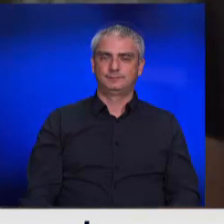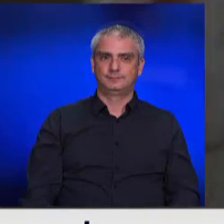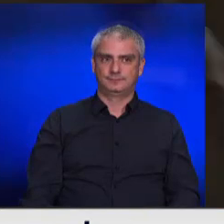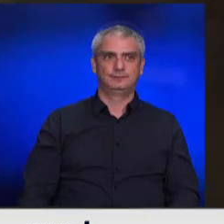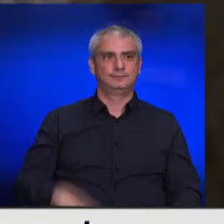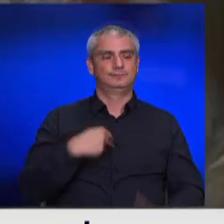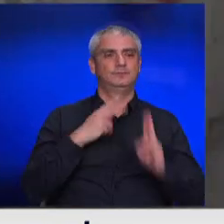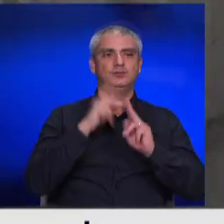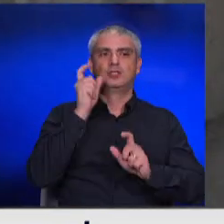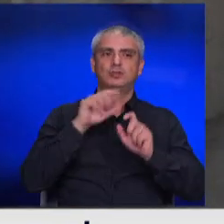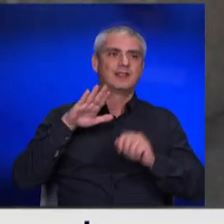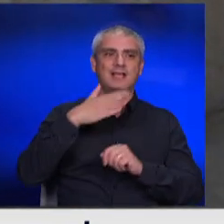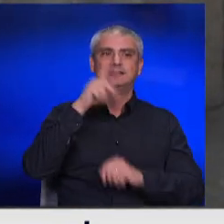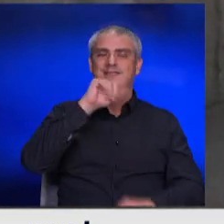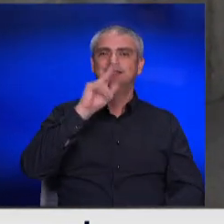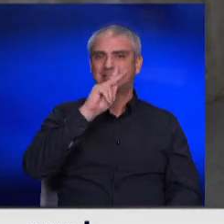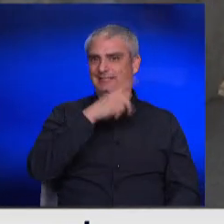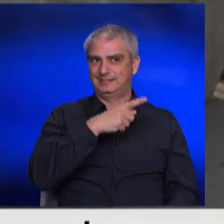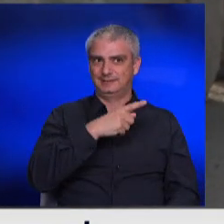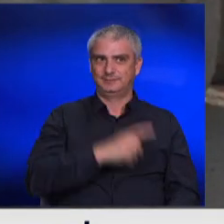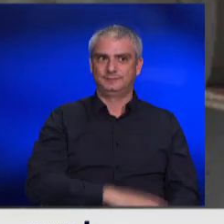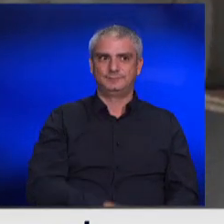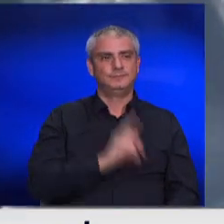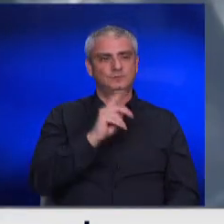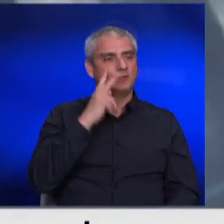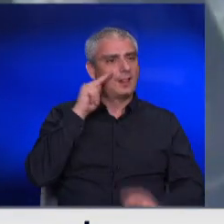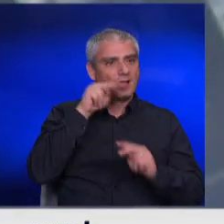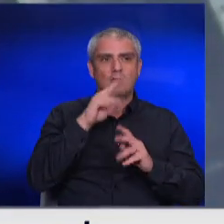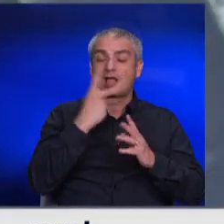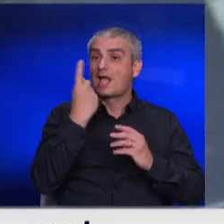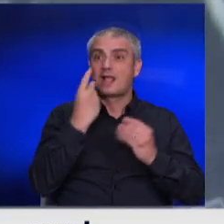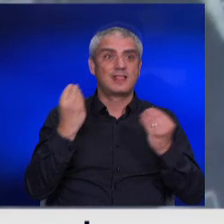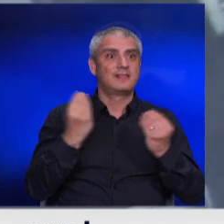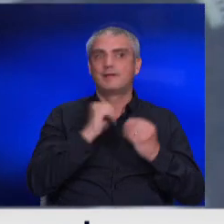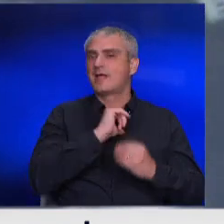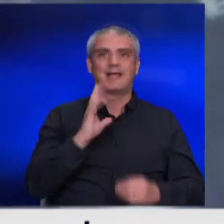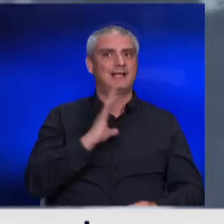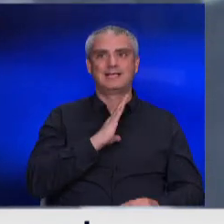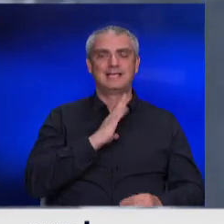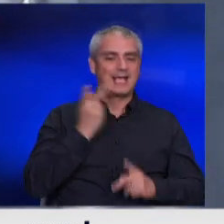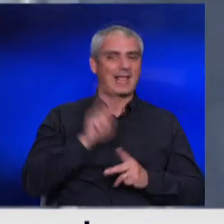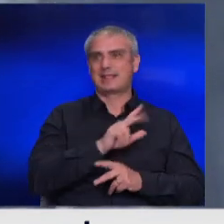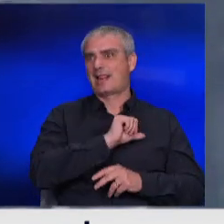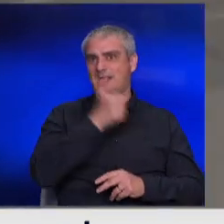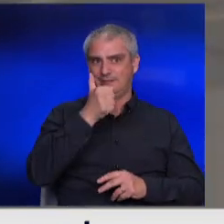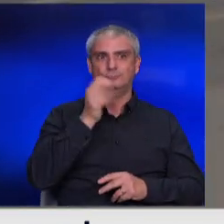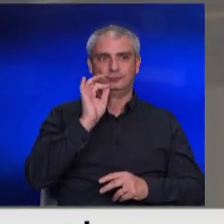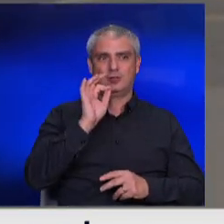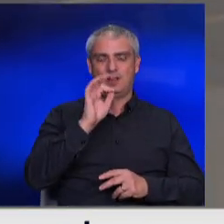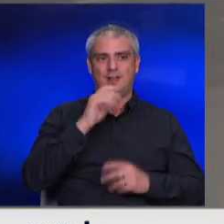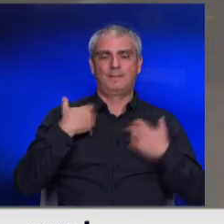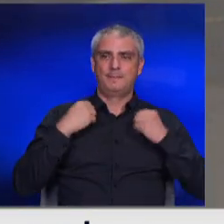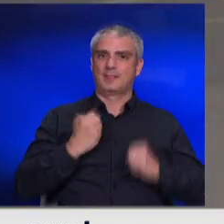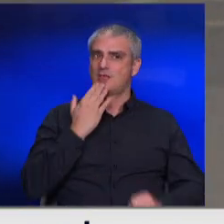פגשנו את אנשי טייסת זיק בפלמחים כדי להביט מקרוב על אחד המערכים הקטלניים ביותר של מערכת